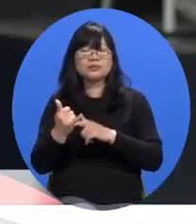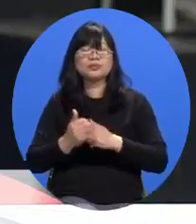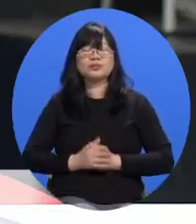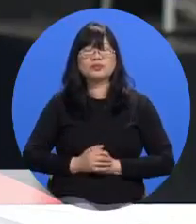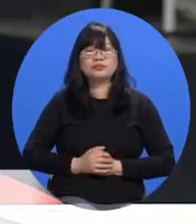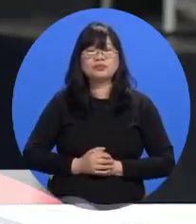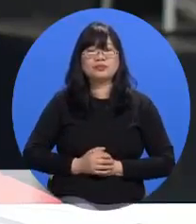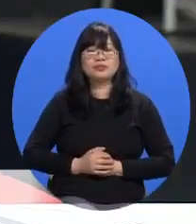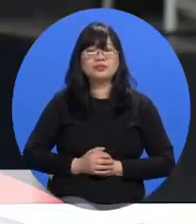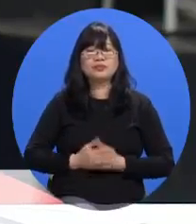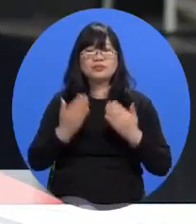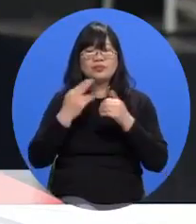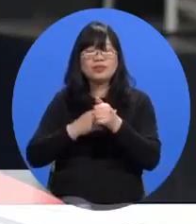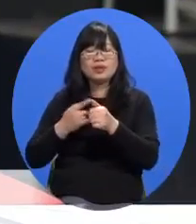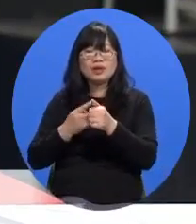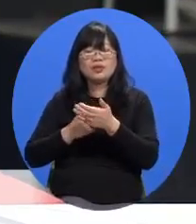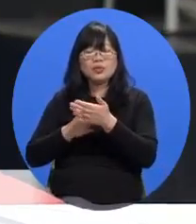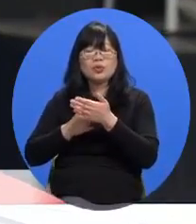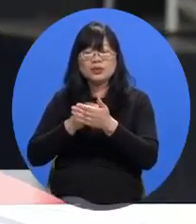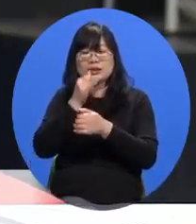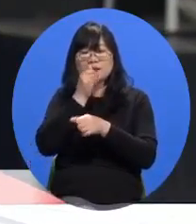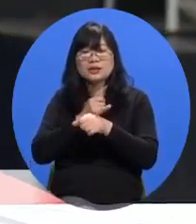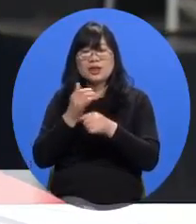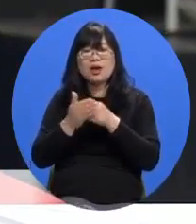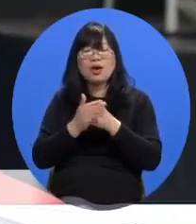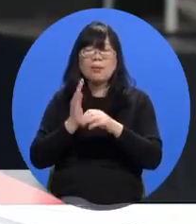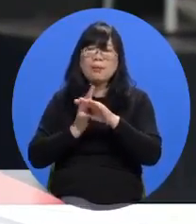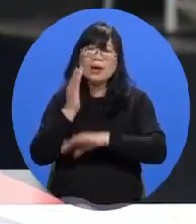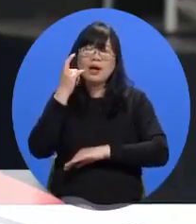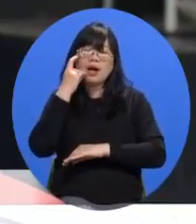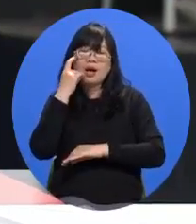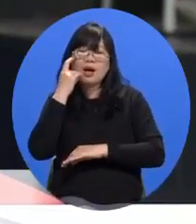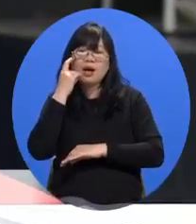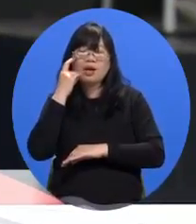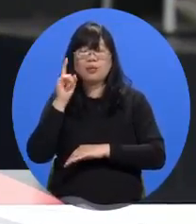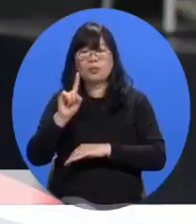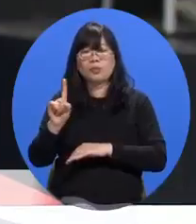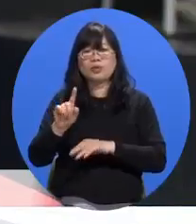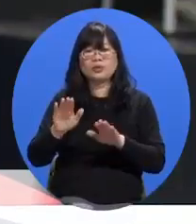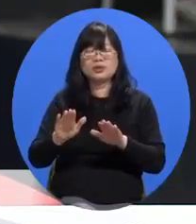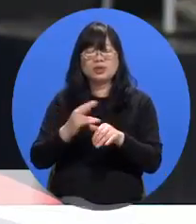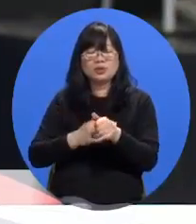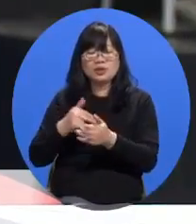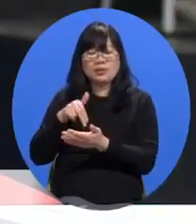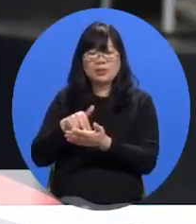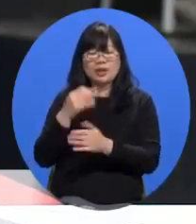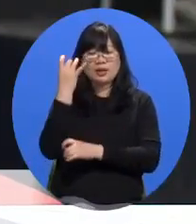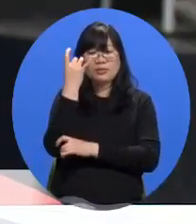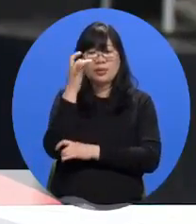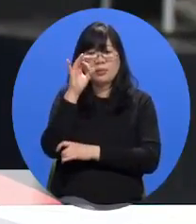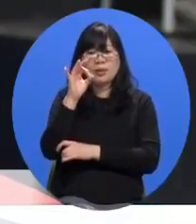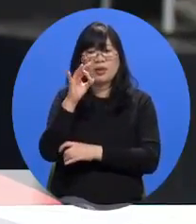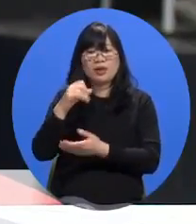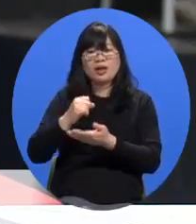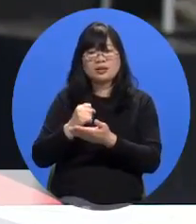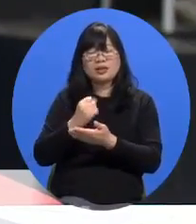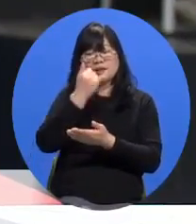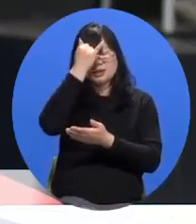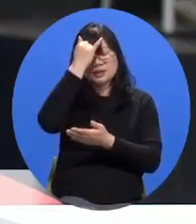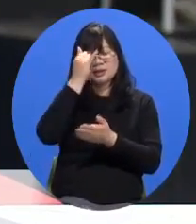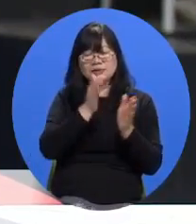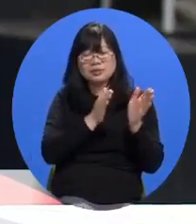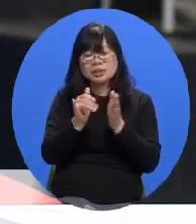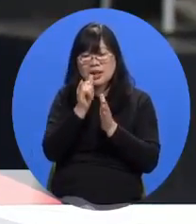학교의 선생님들한테 요구하는 것이 과한 것일까 하는 생각이 들어요. 그건 교사로서 기본적으로 가져야 될 소양이